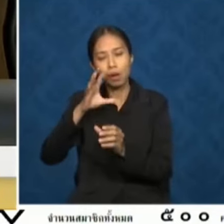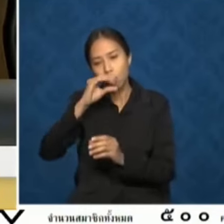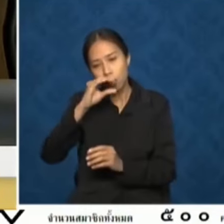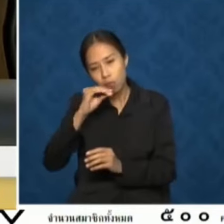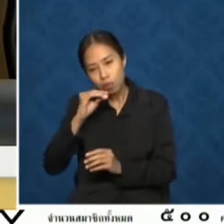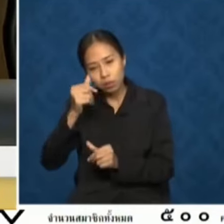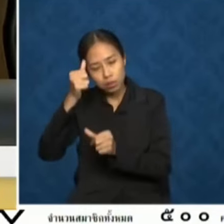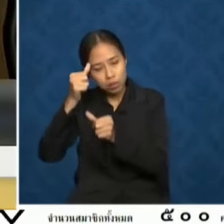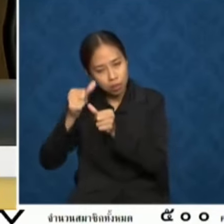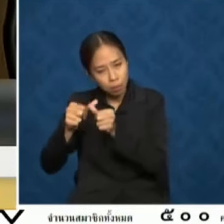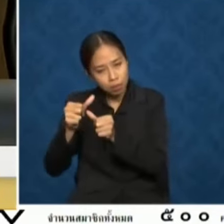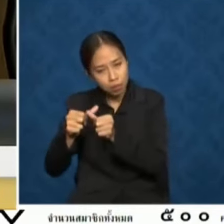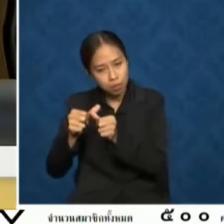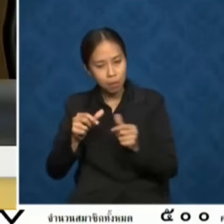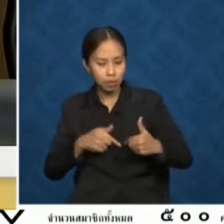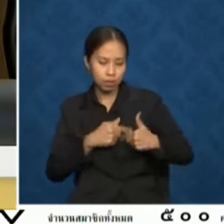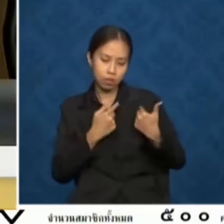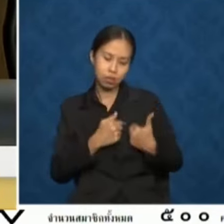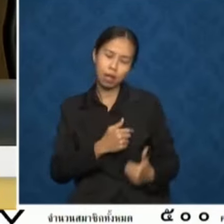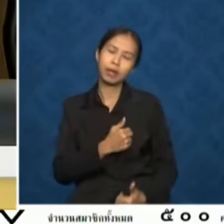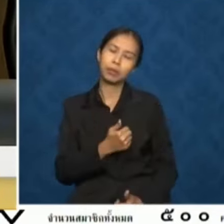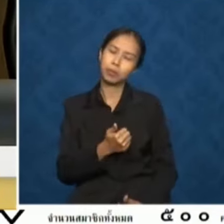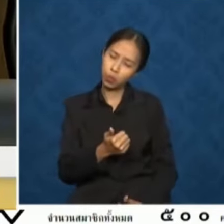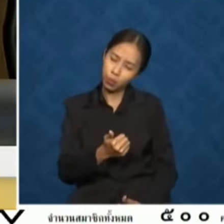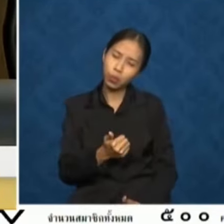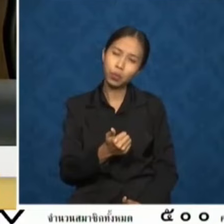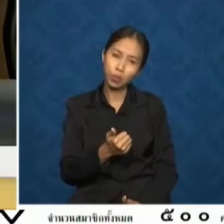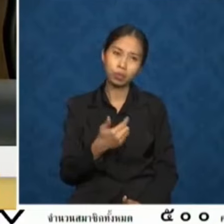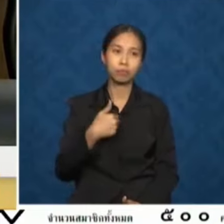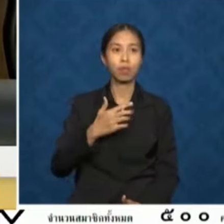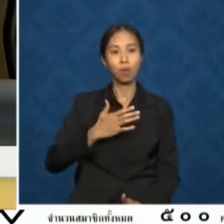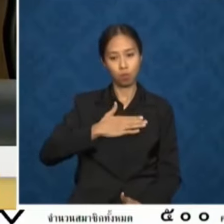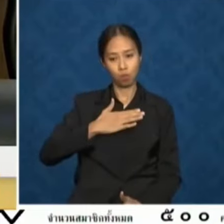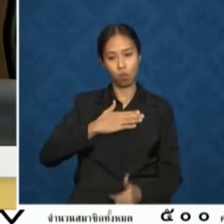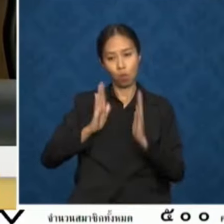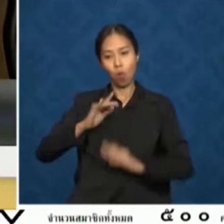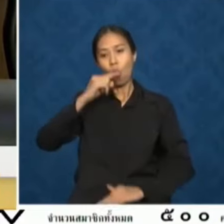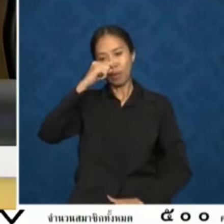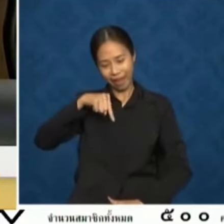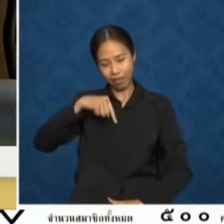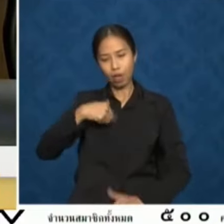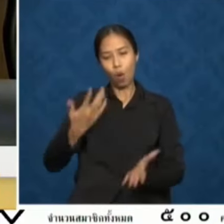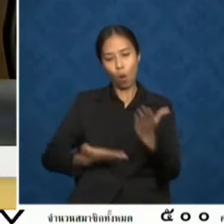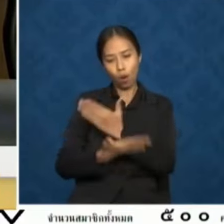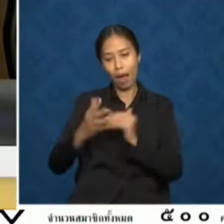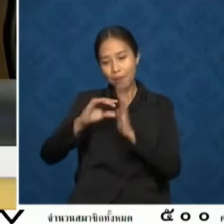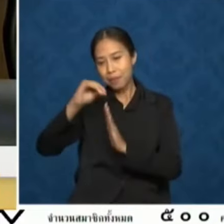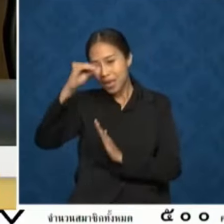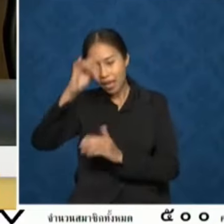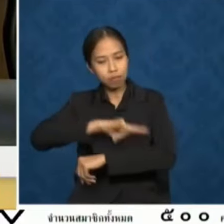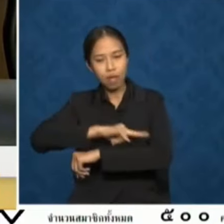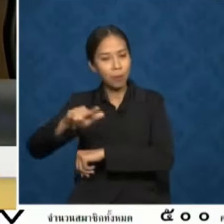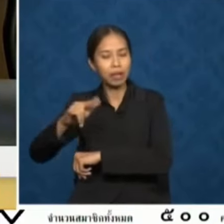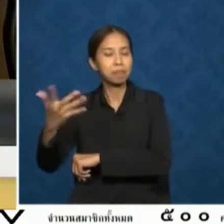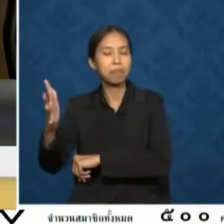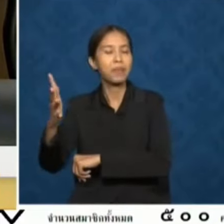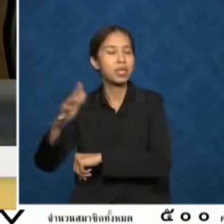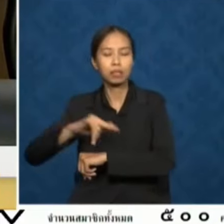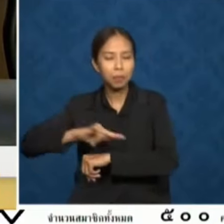อ่อนช้อยบังเอิญผมเป็นนักเรียนไทยครับท่านประธานผมไม่มีโอกาสแต่อย่าว่าแต่ไปเรียนเลยครับไปต่างประเทศก็น้อยม